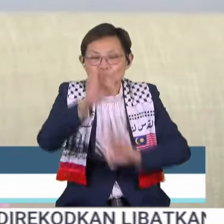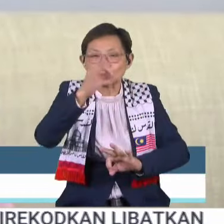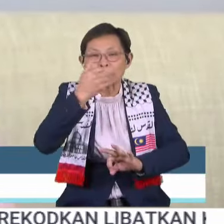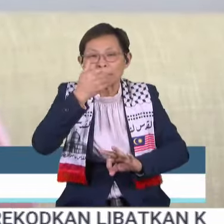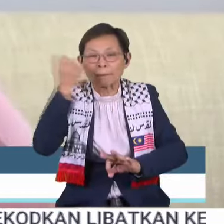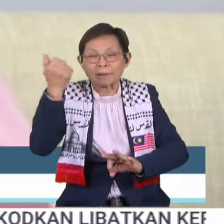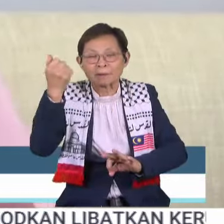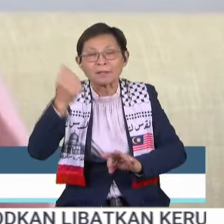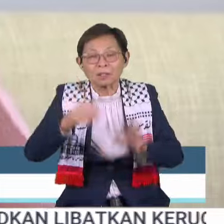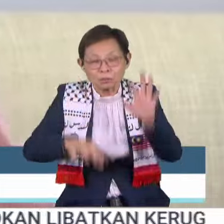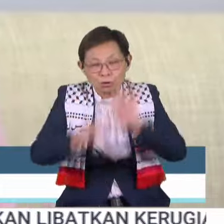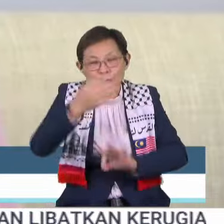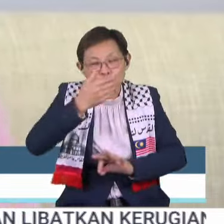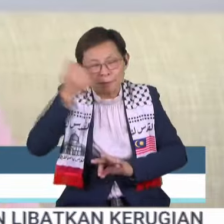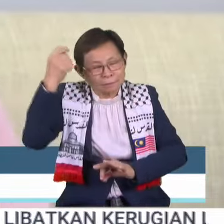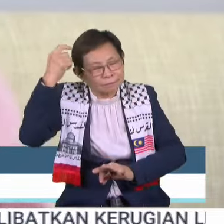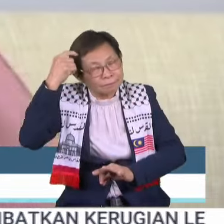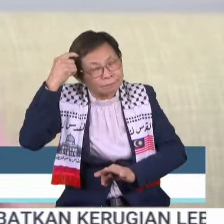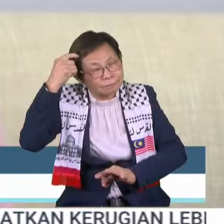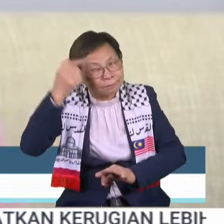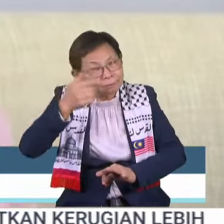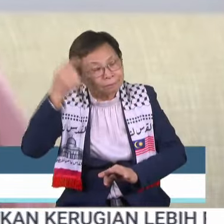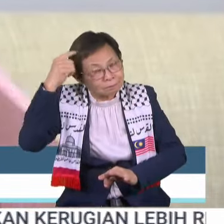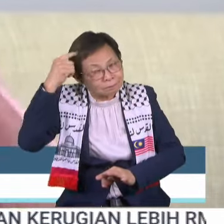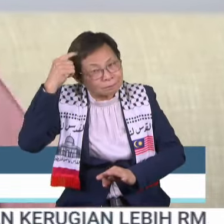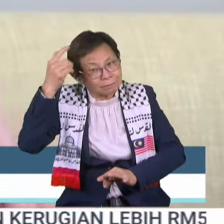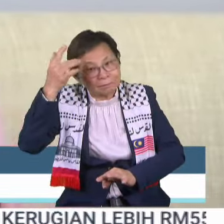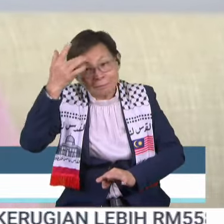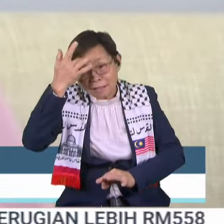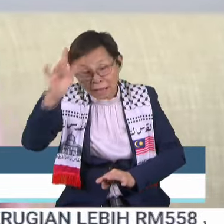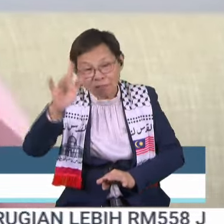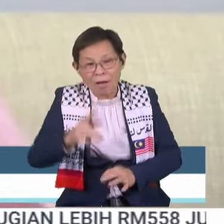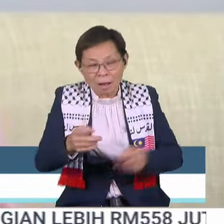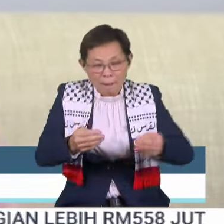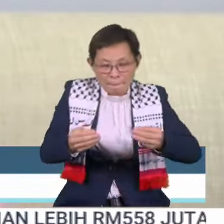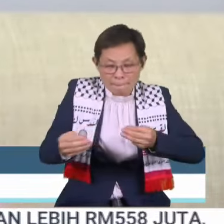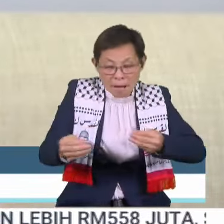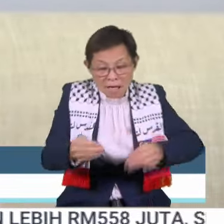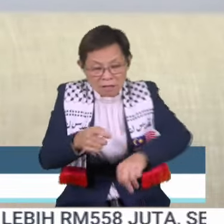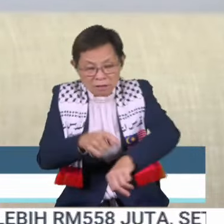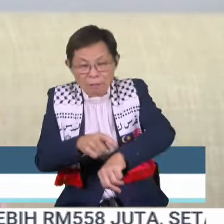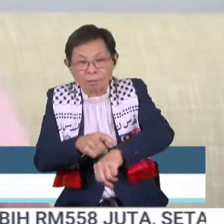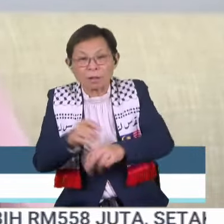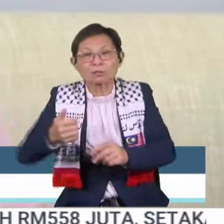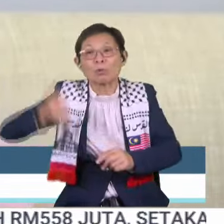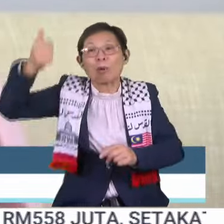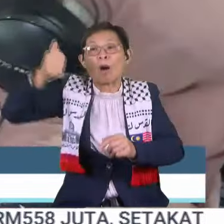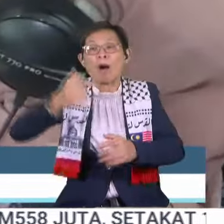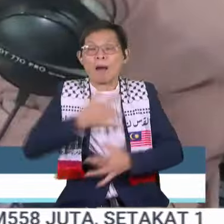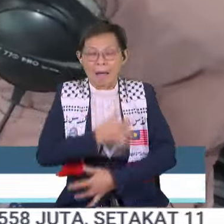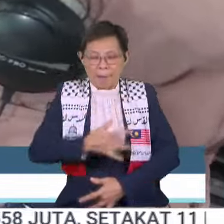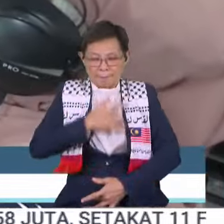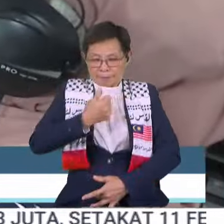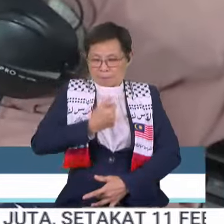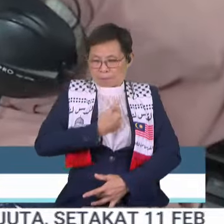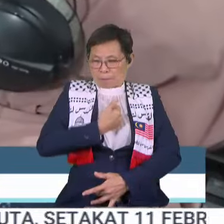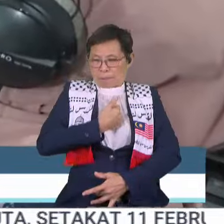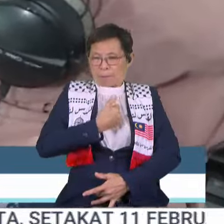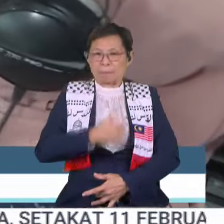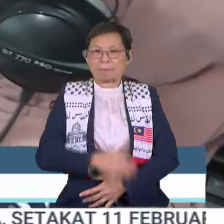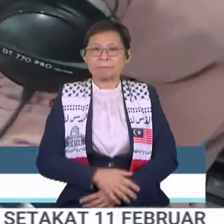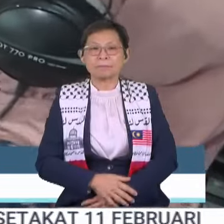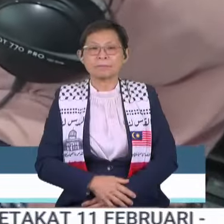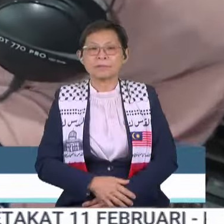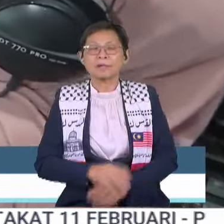Battle wisely dan man time terutamanya dalam menghargai diri sendiri